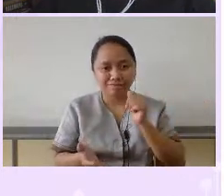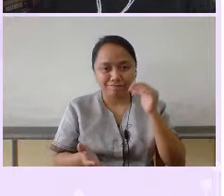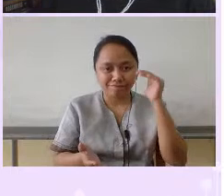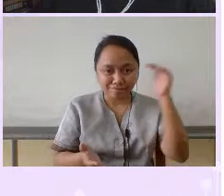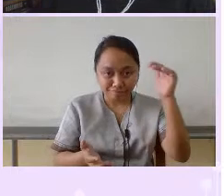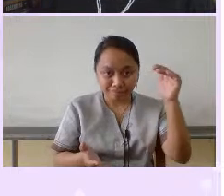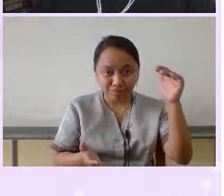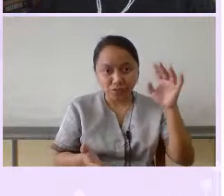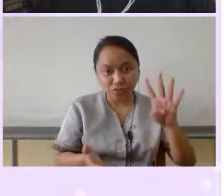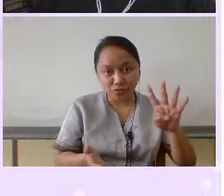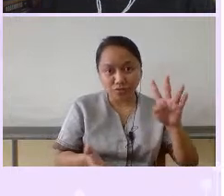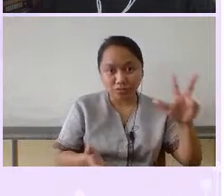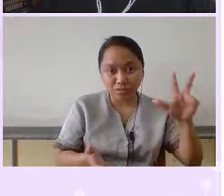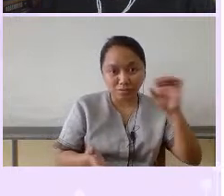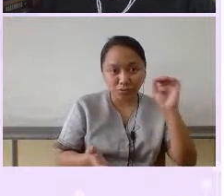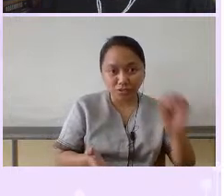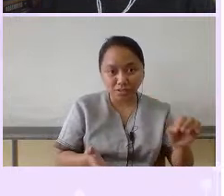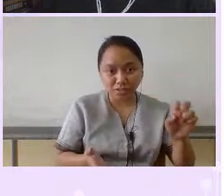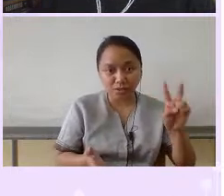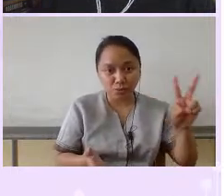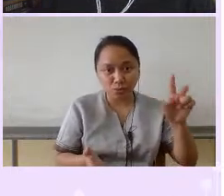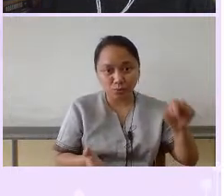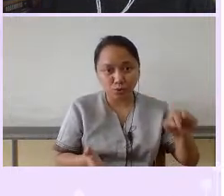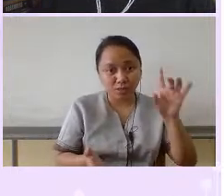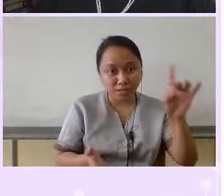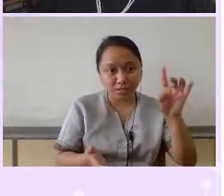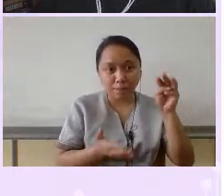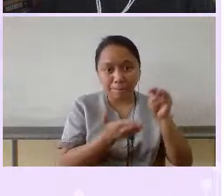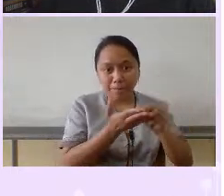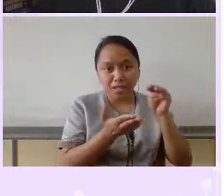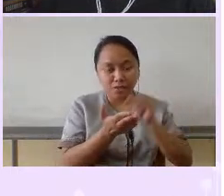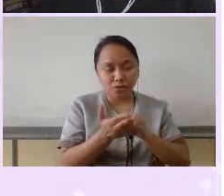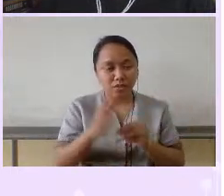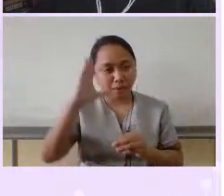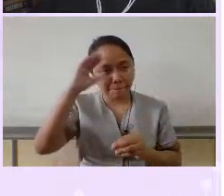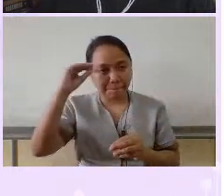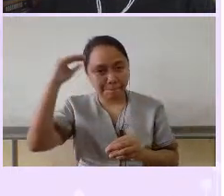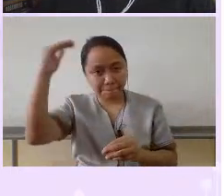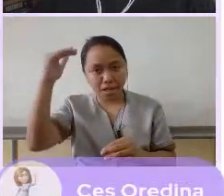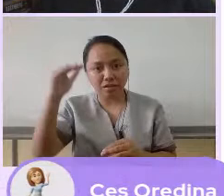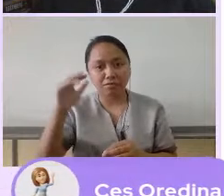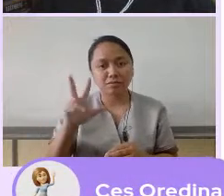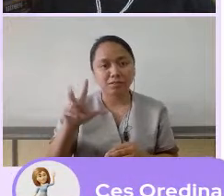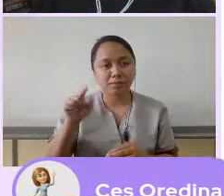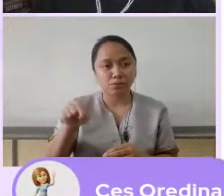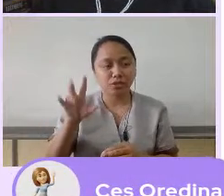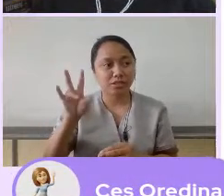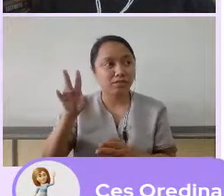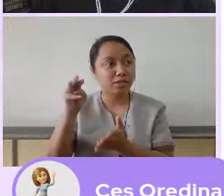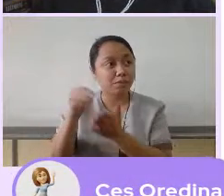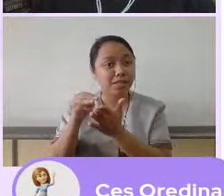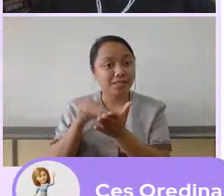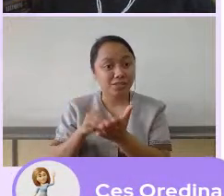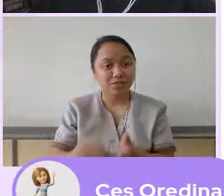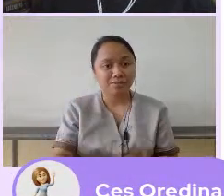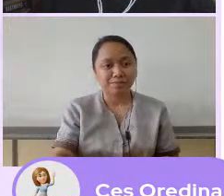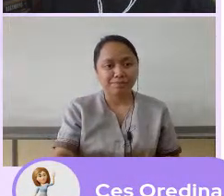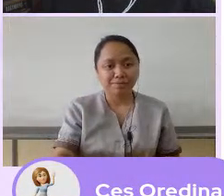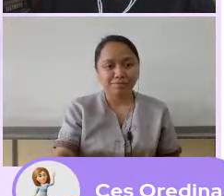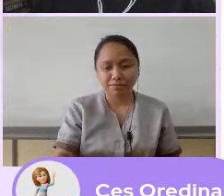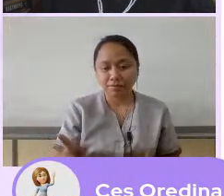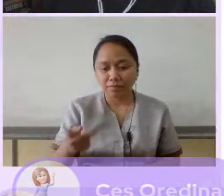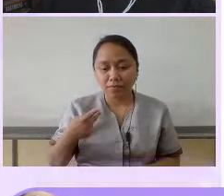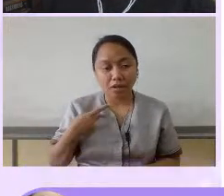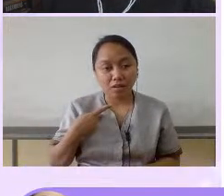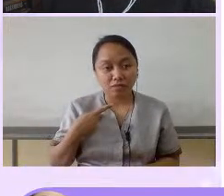million, kalalakihan almost 3.8 million. And ang bahagda ng kababaihan